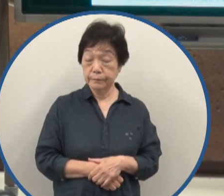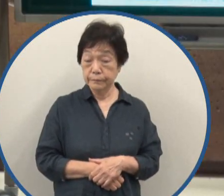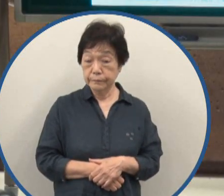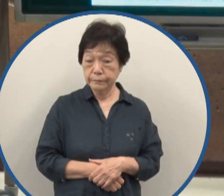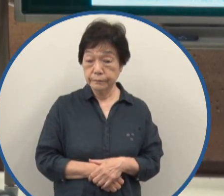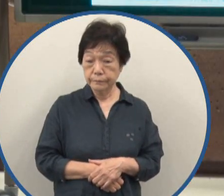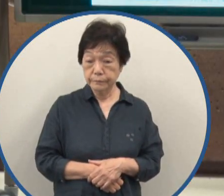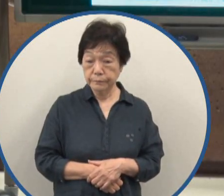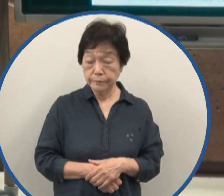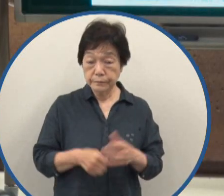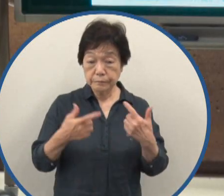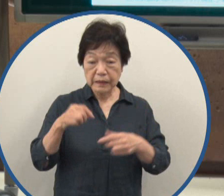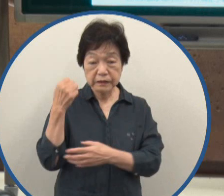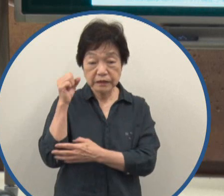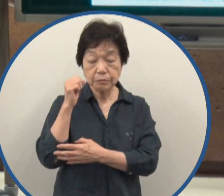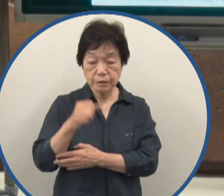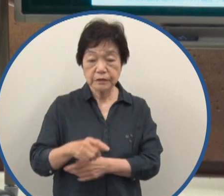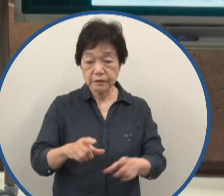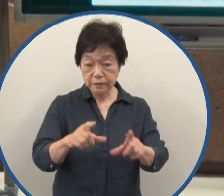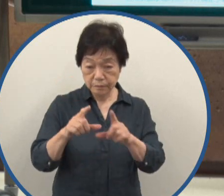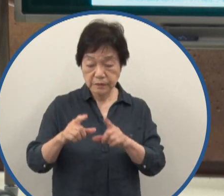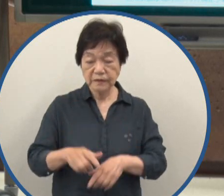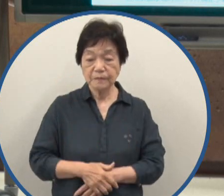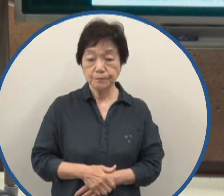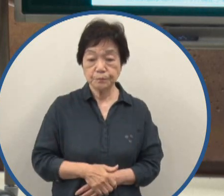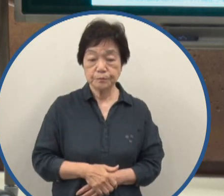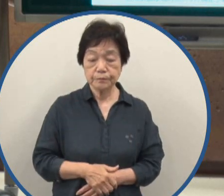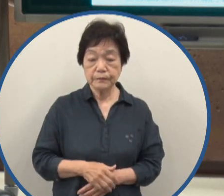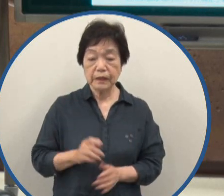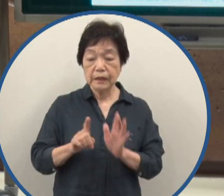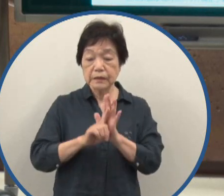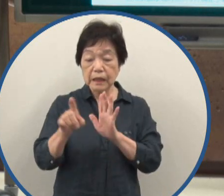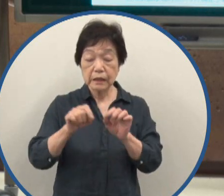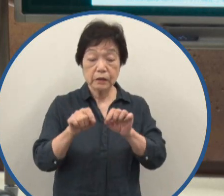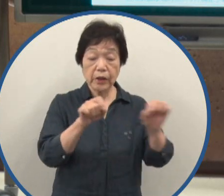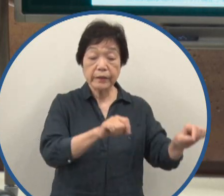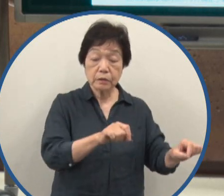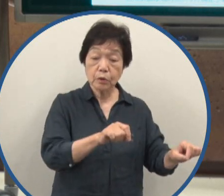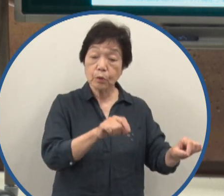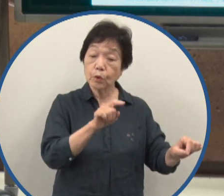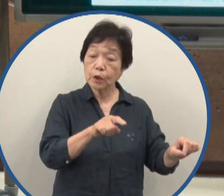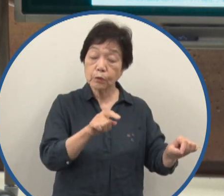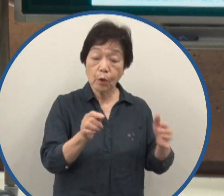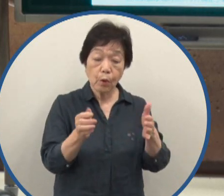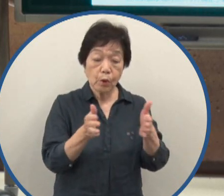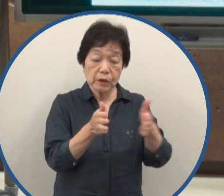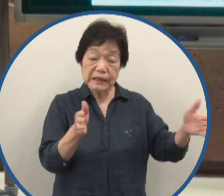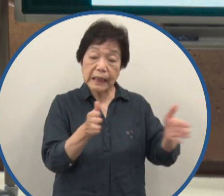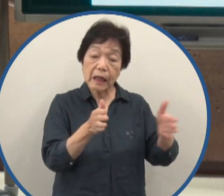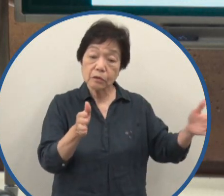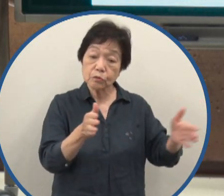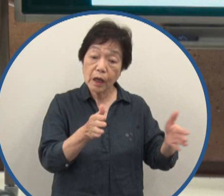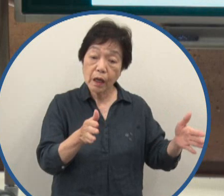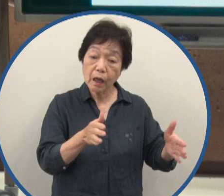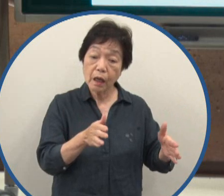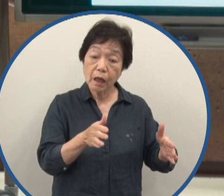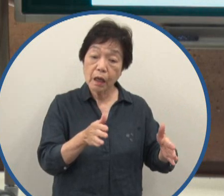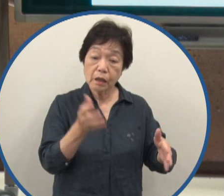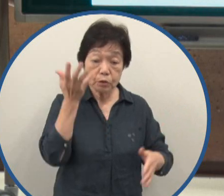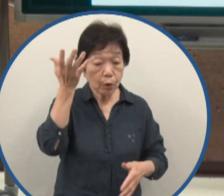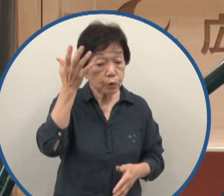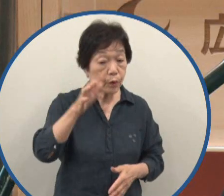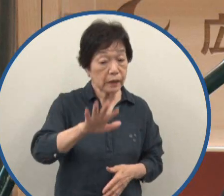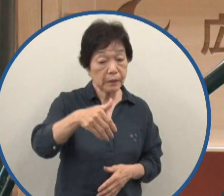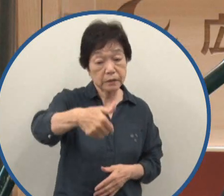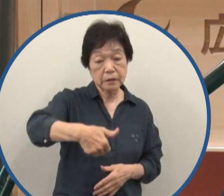毎日新聞の小山です。すいません、宣言の延長については特に期間っていうのは何か想定されてますか、いつま